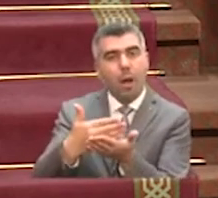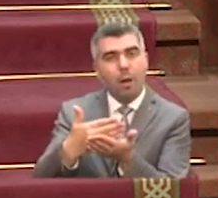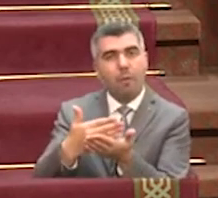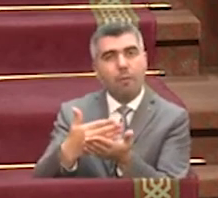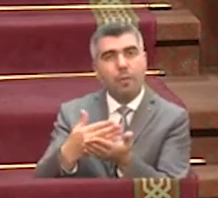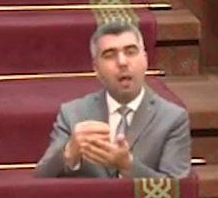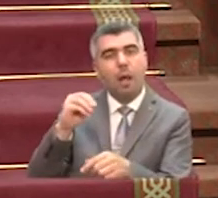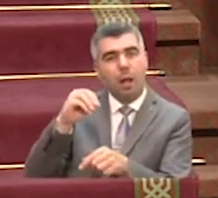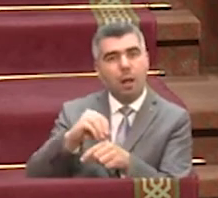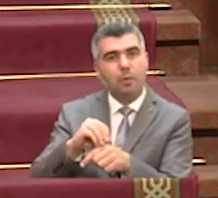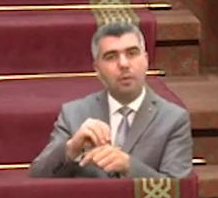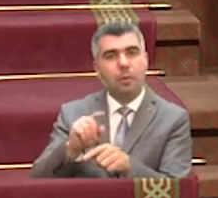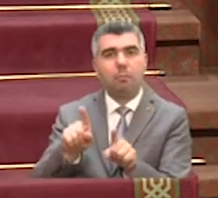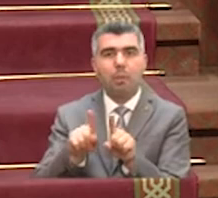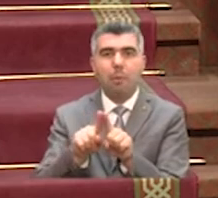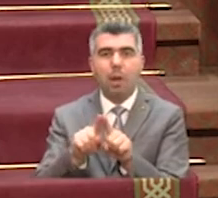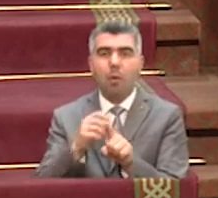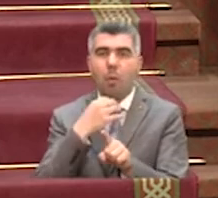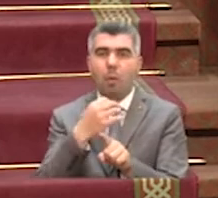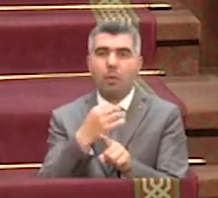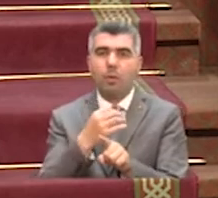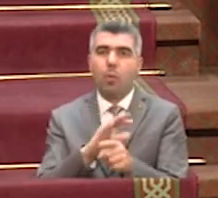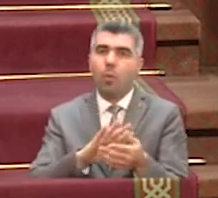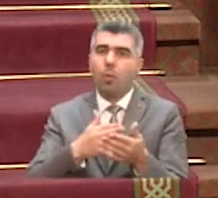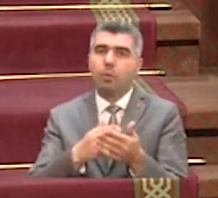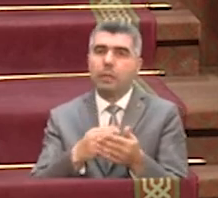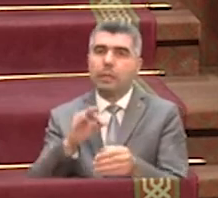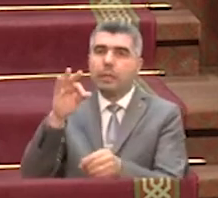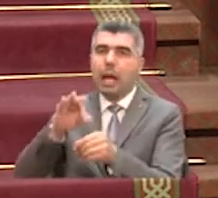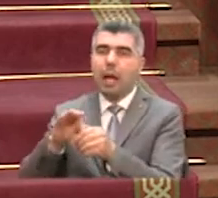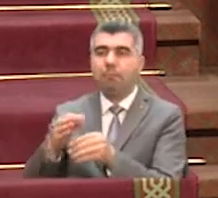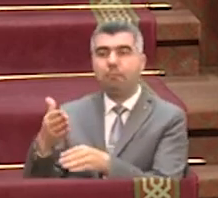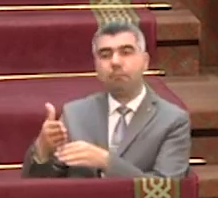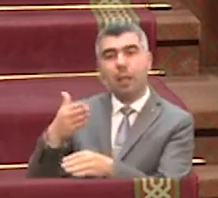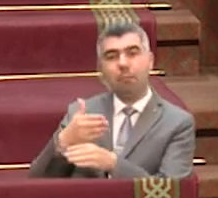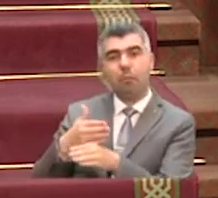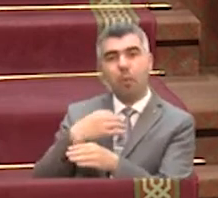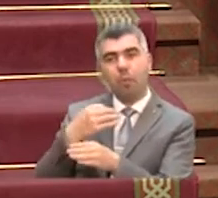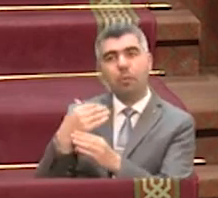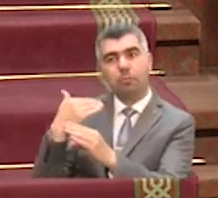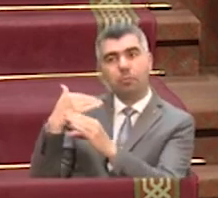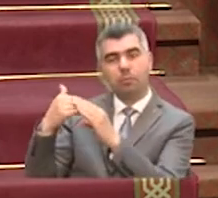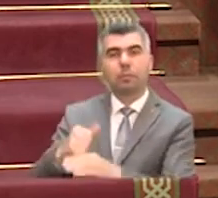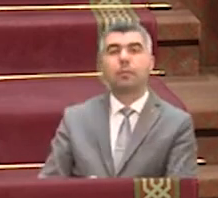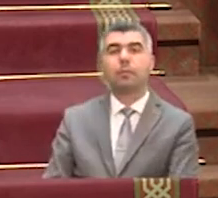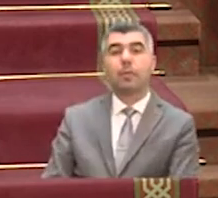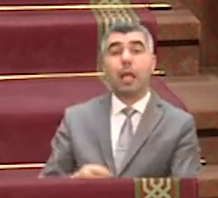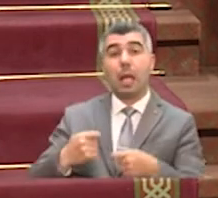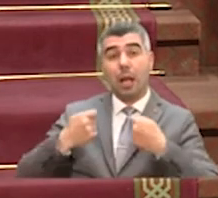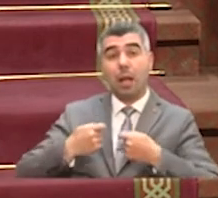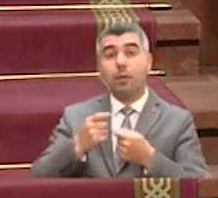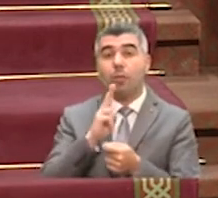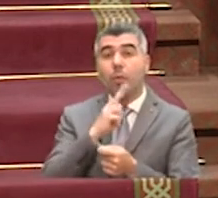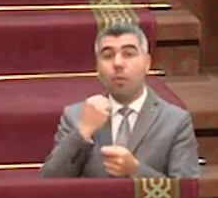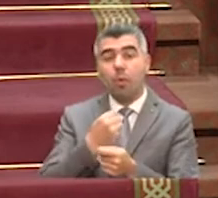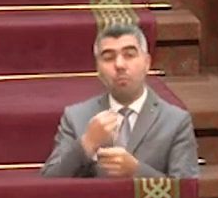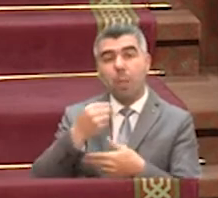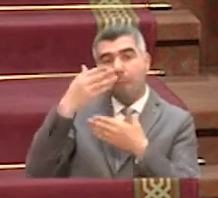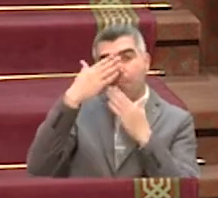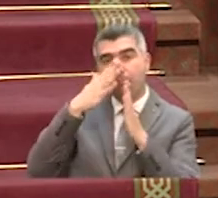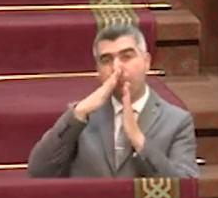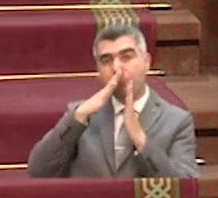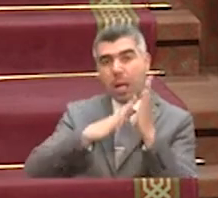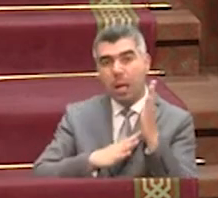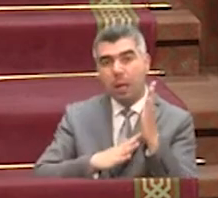يرجعوا لعند الشعب ويقول له ما قادينش. السيد الوزير المحترم بغيناك تبلغ رئيس الحكومه بانه المغاربه كلهم